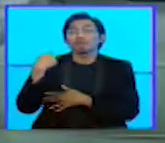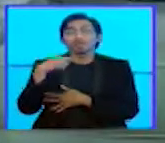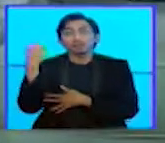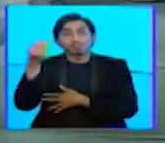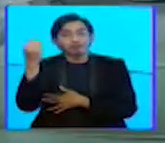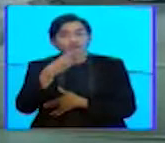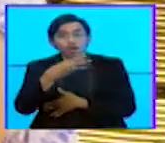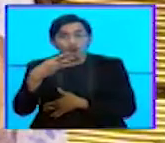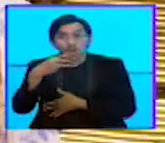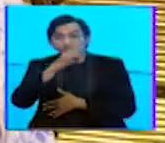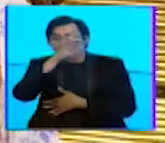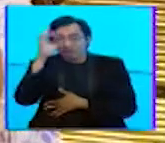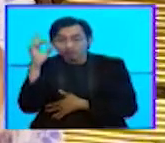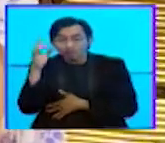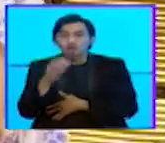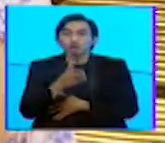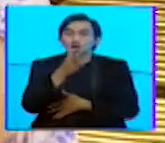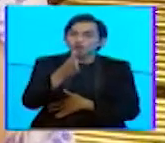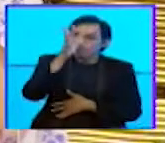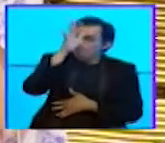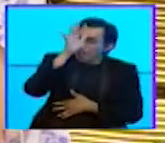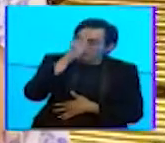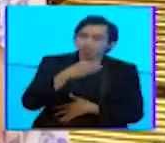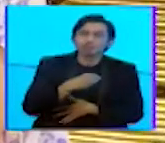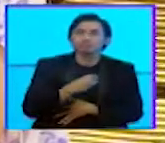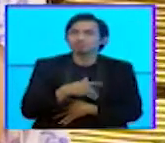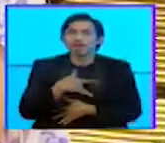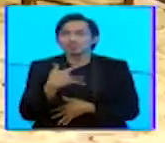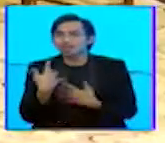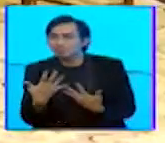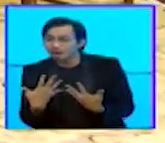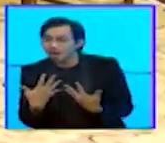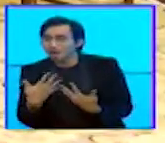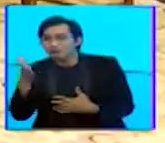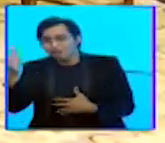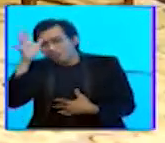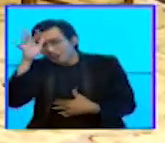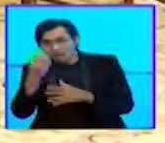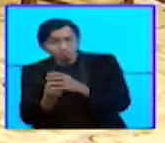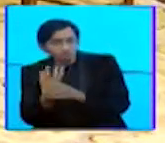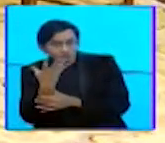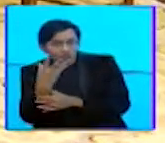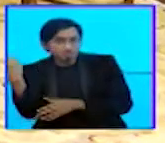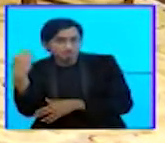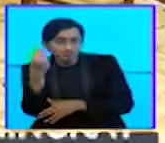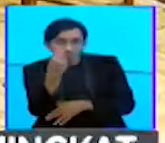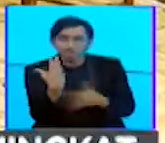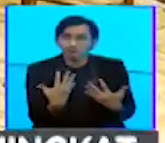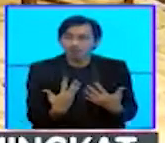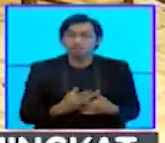Bali. Nah ini sejauh mana sih Bang progresnya, efektivitasnya untuk sudah pariwisata kita? Meningkat ya, sebelum kemarin